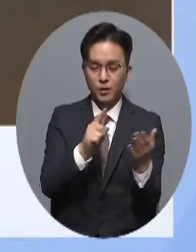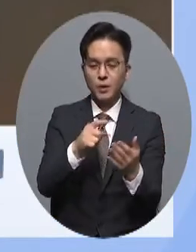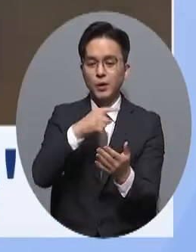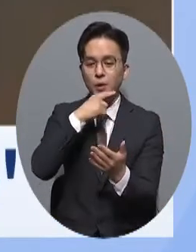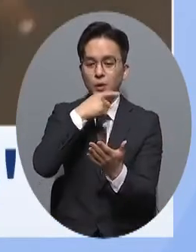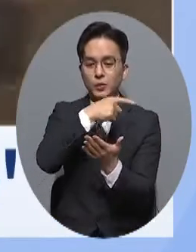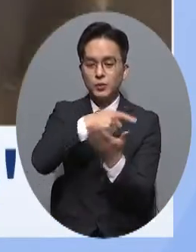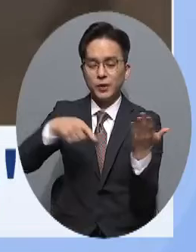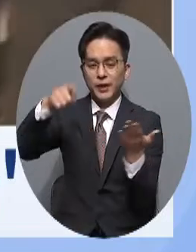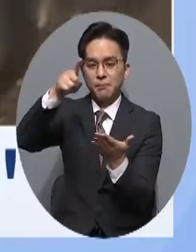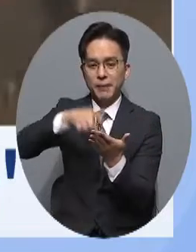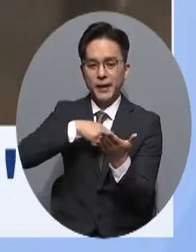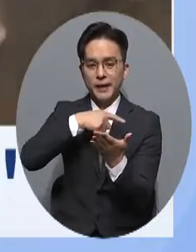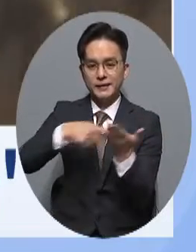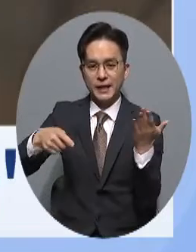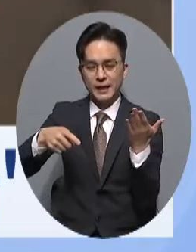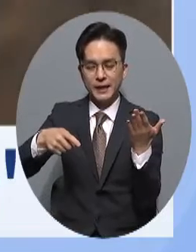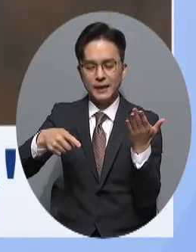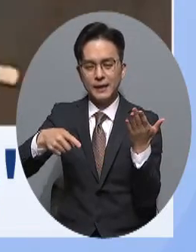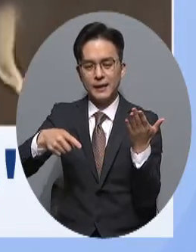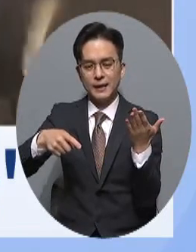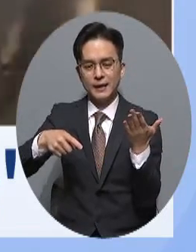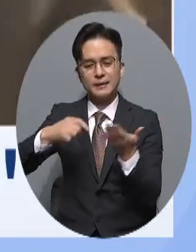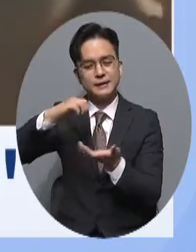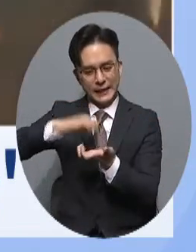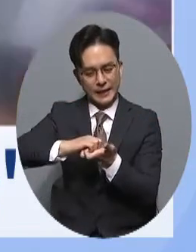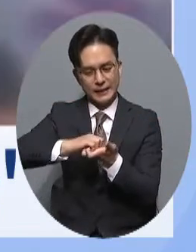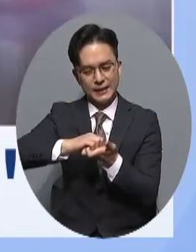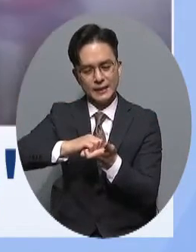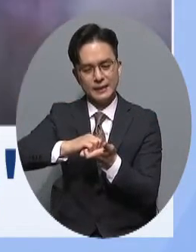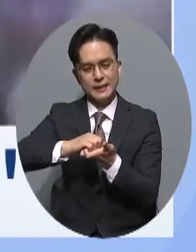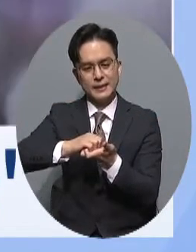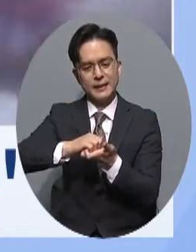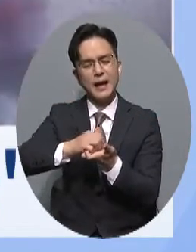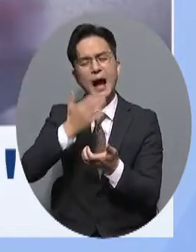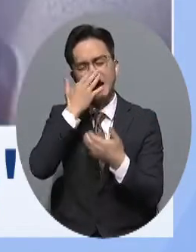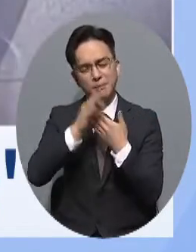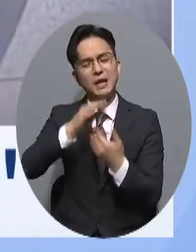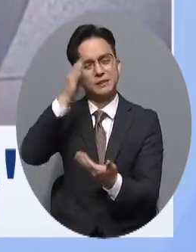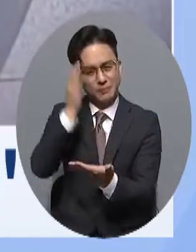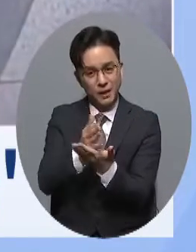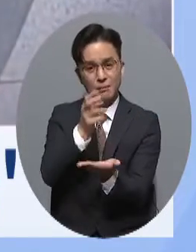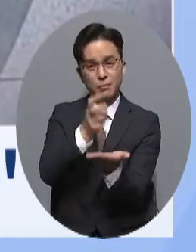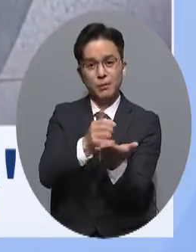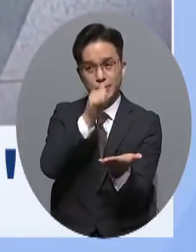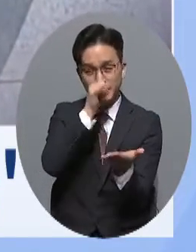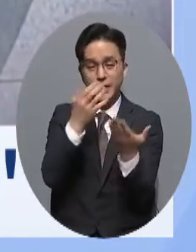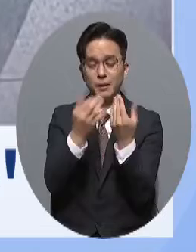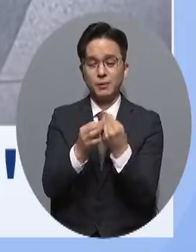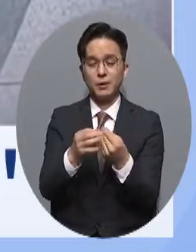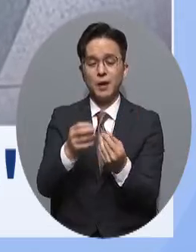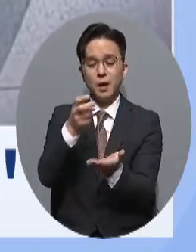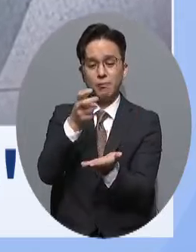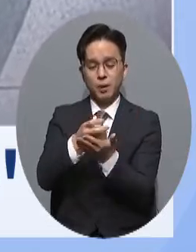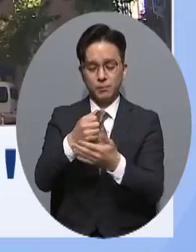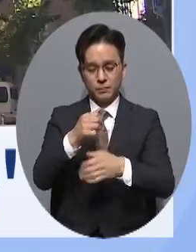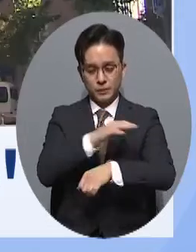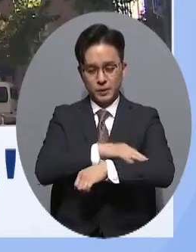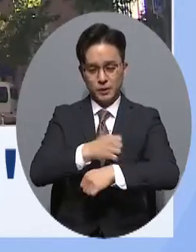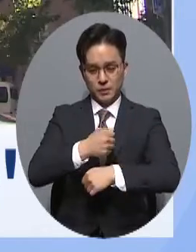그 파업 관련해서는 민사상 손해배상책임을 면제하고 있고 또 그 노동조합법 사주 같은 경우에는